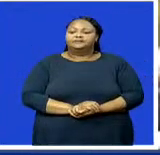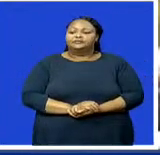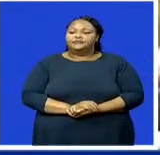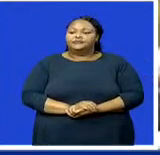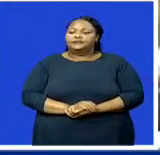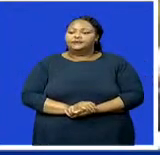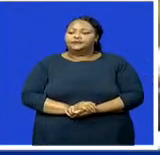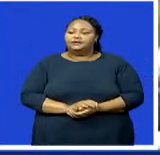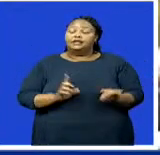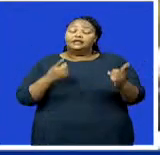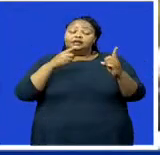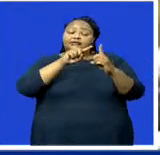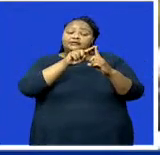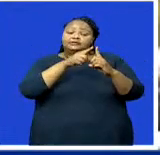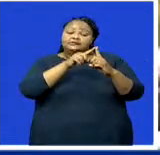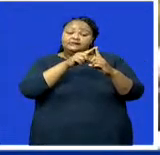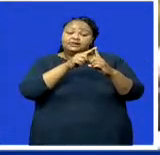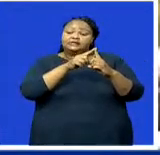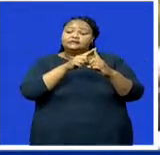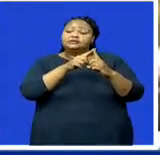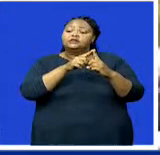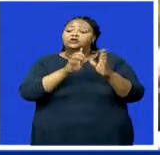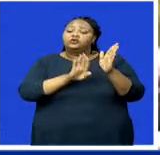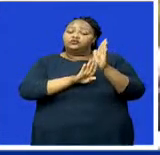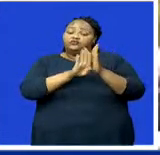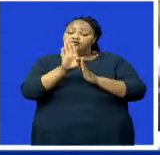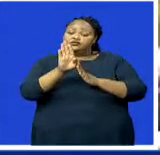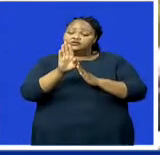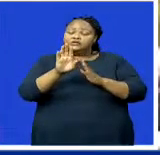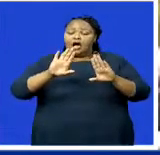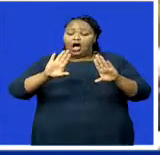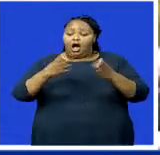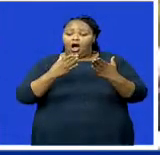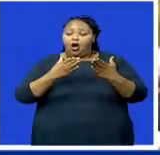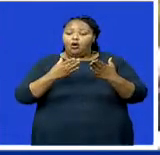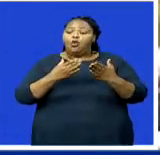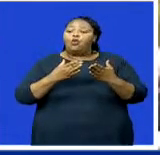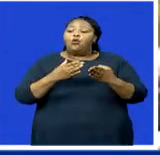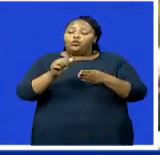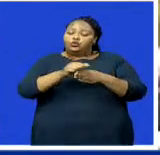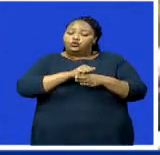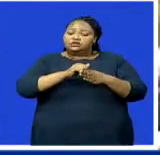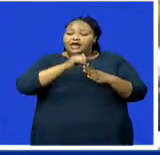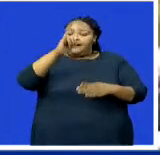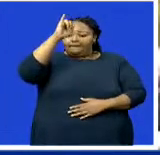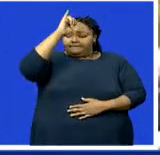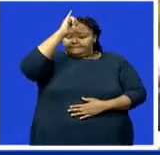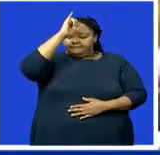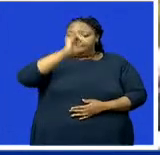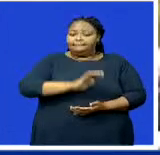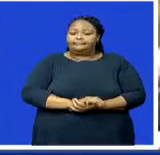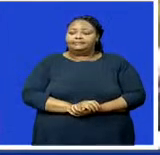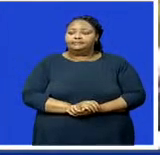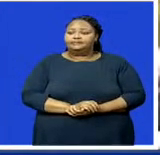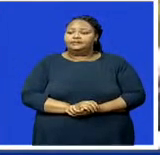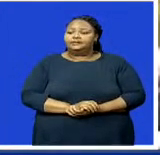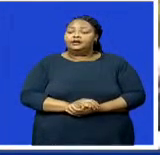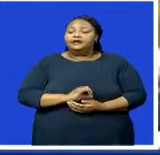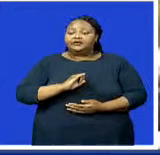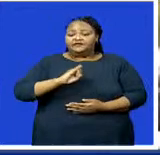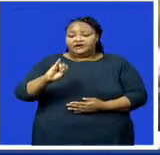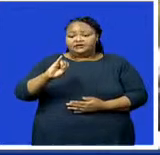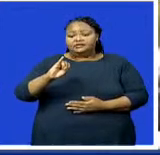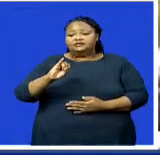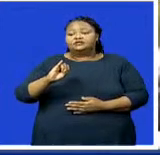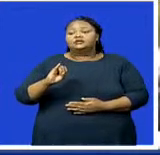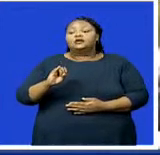ngayo le lokucija emakhono emaswati. One ukuthi sakhe icampus lephelele yayo